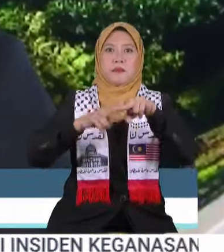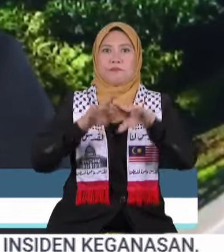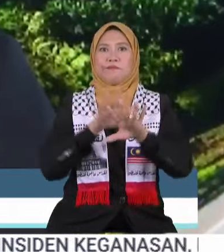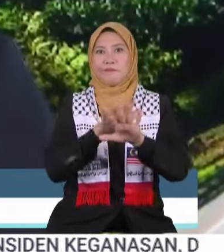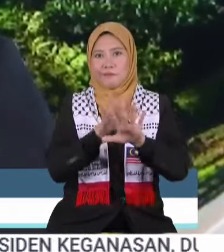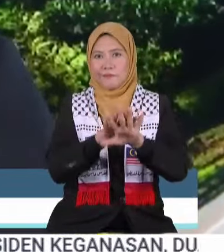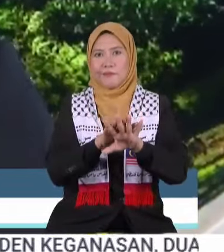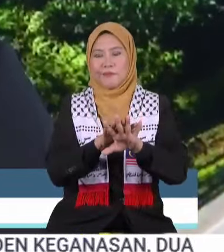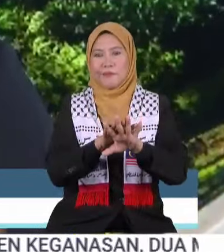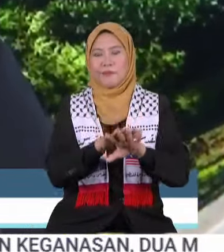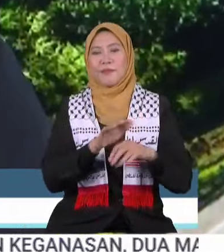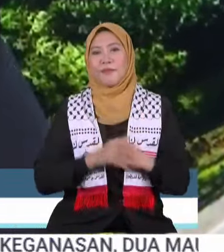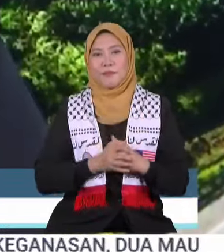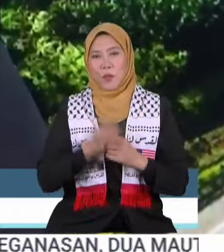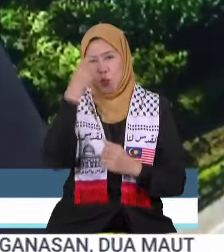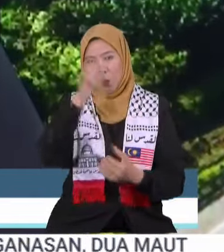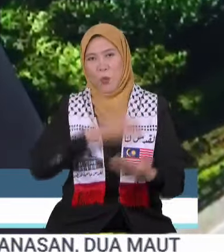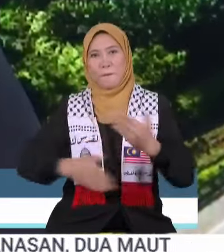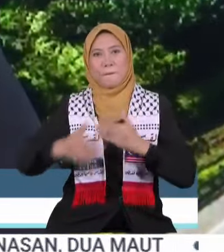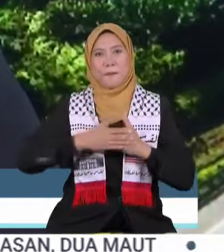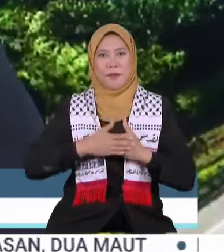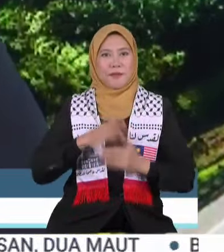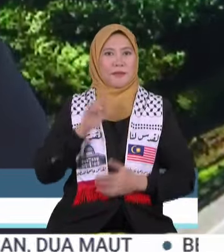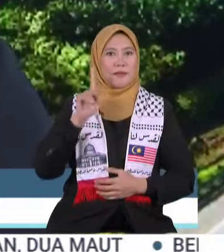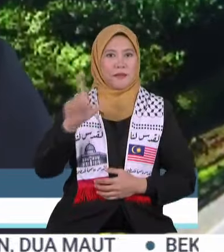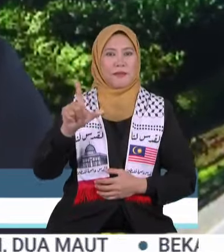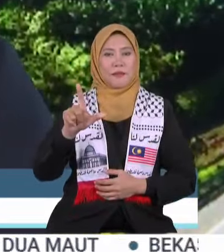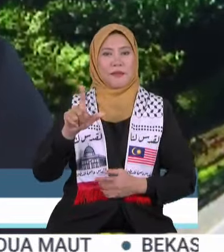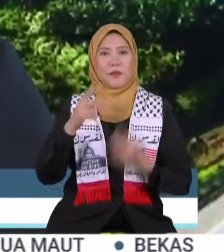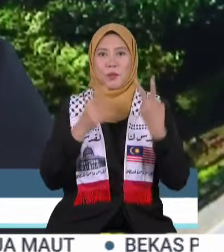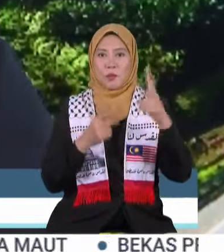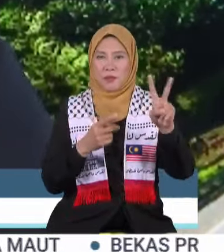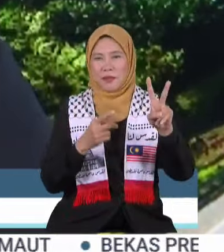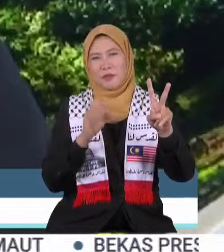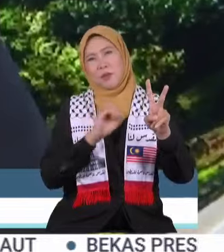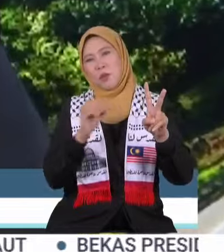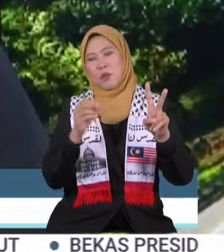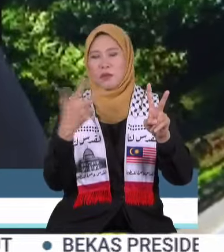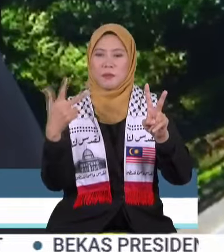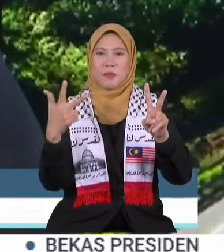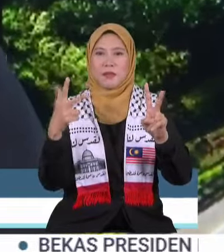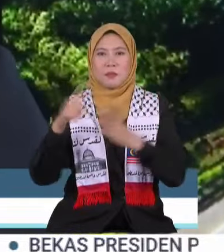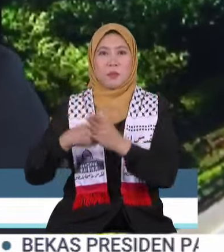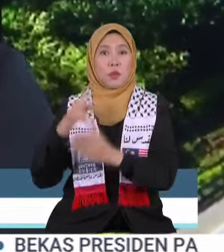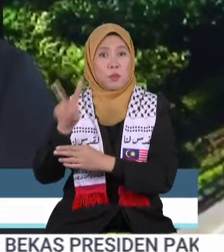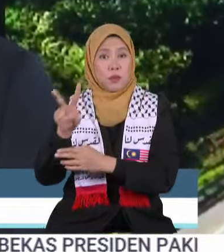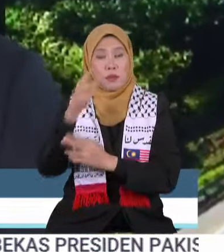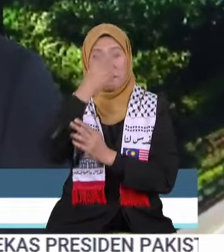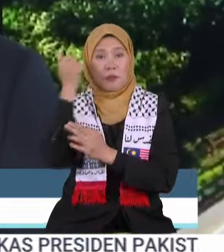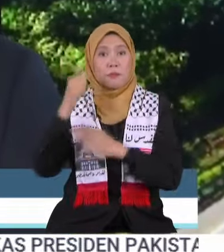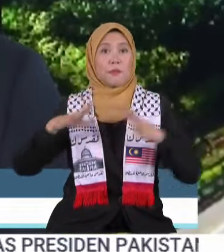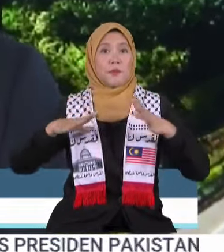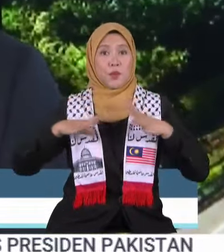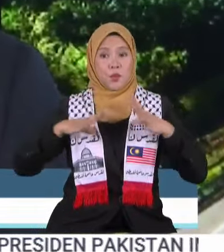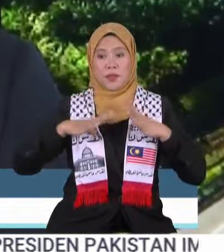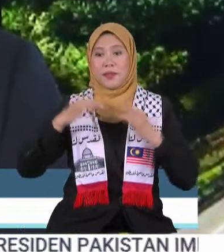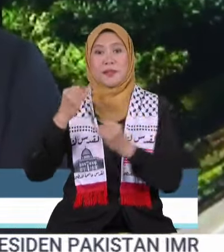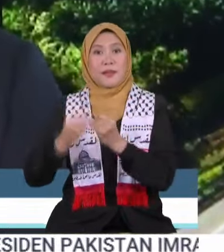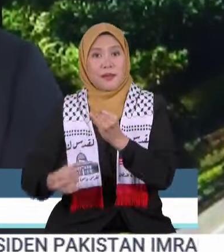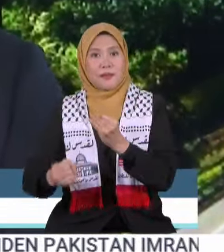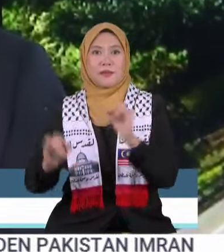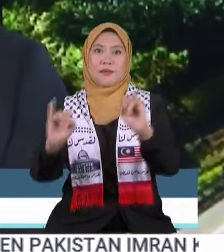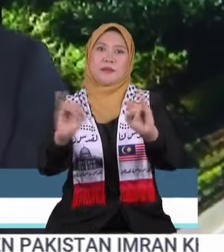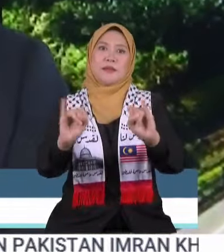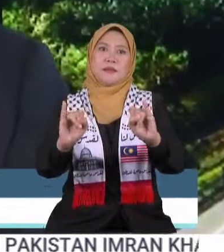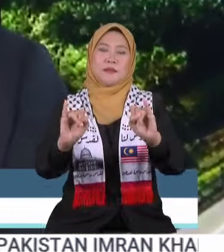utama untuk pulang ke Lembah Kelang pada 12 dan 13 Februari kerana cuti umum yang akan berakhir pada